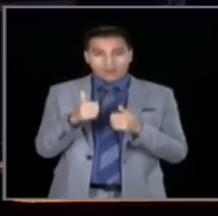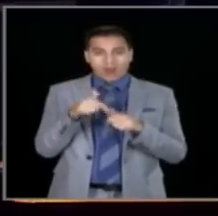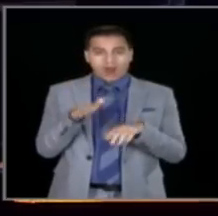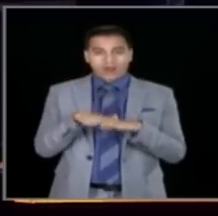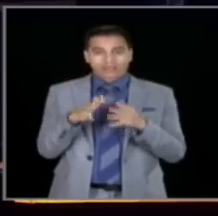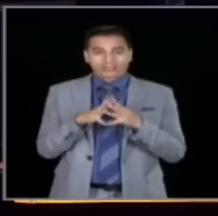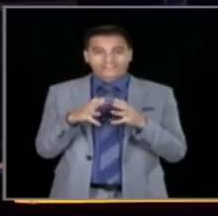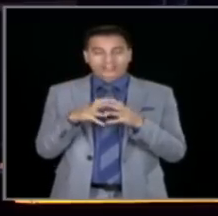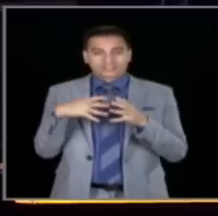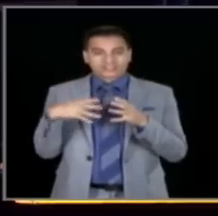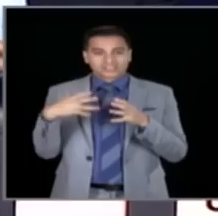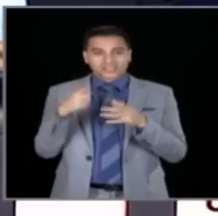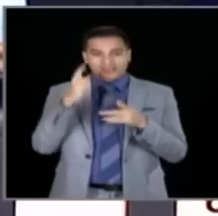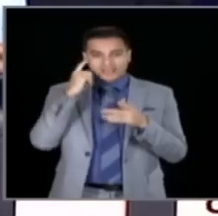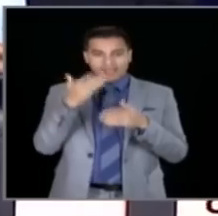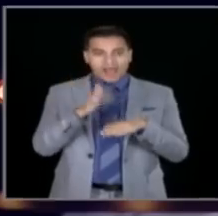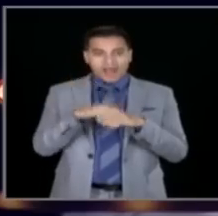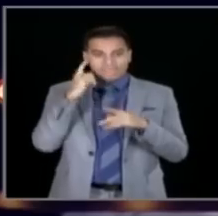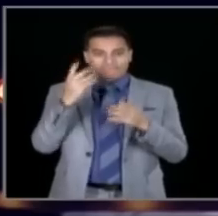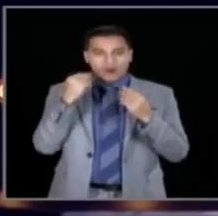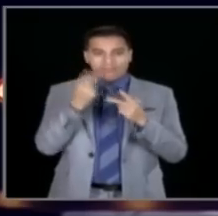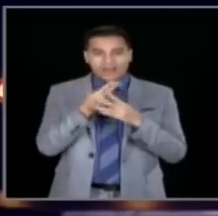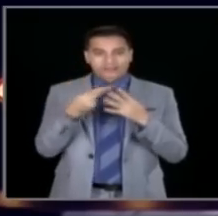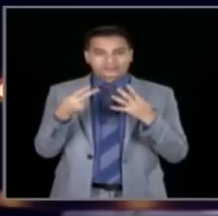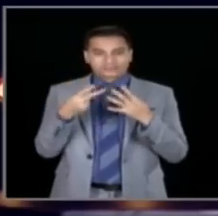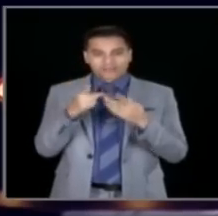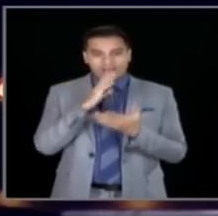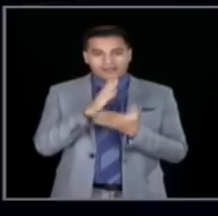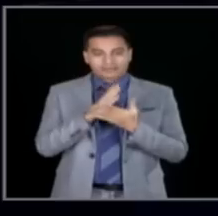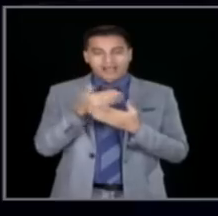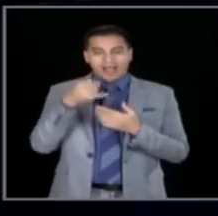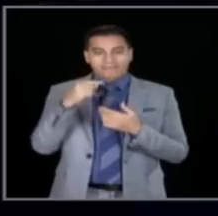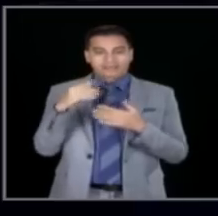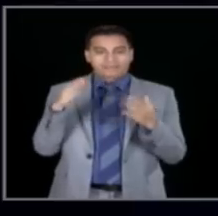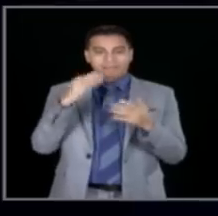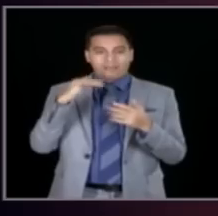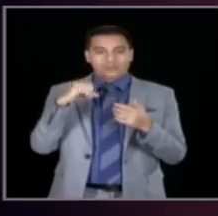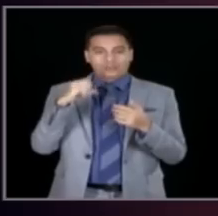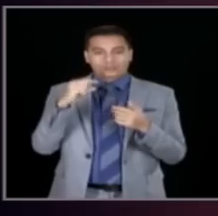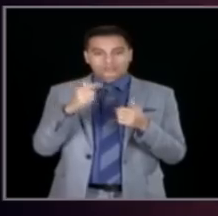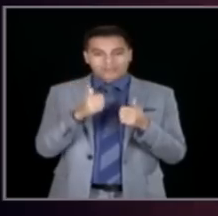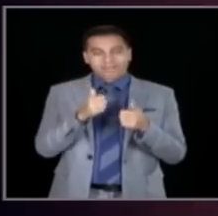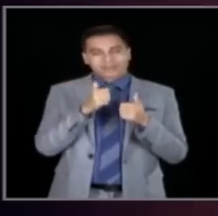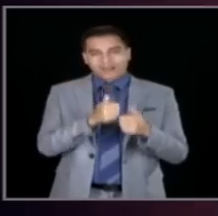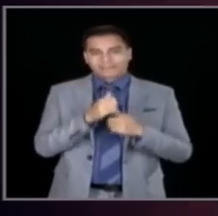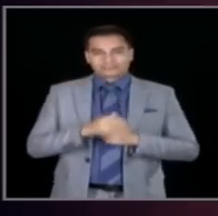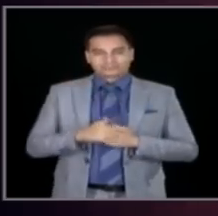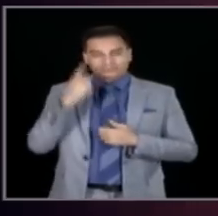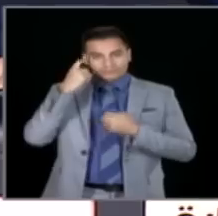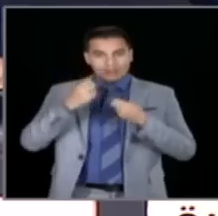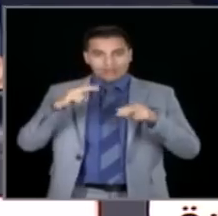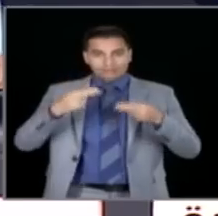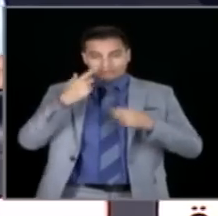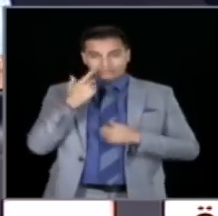التفاصيل، يعني اهتمتوا بالمعلومات. ده حقيقي. احمد محمود تمام؟ تمام. تحت